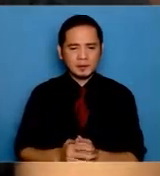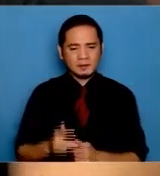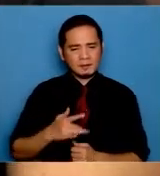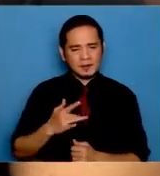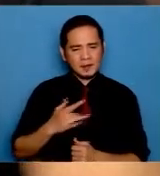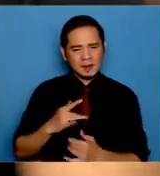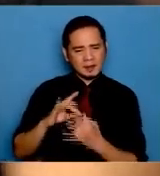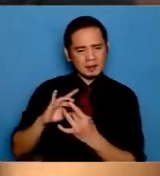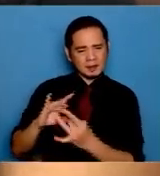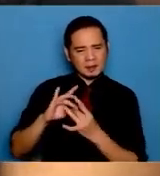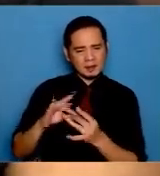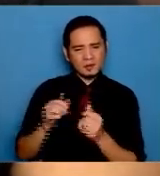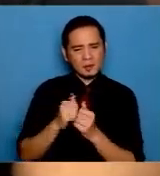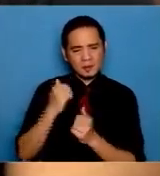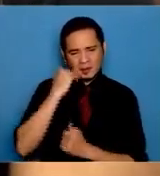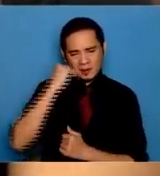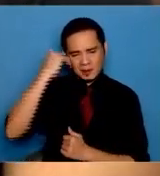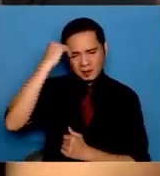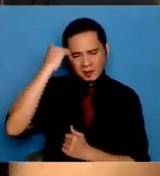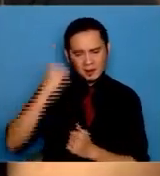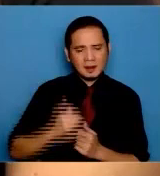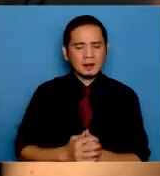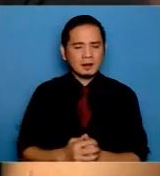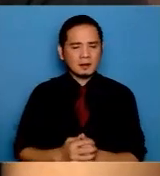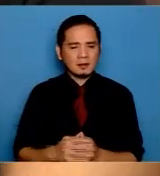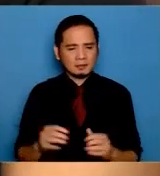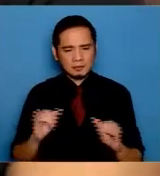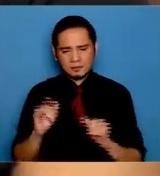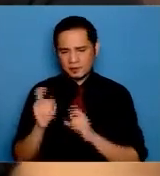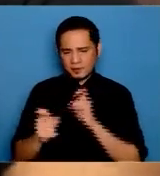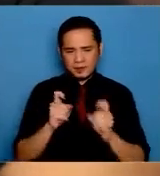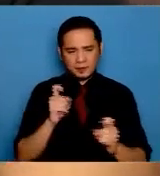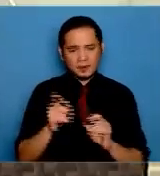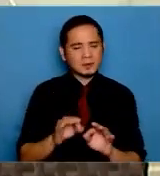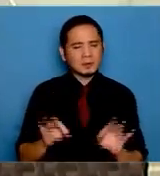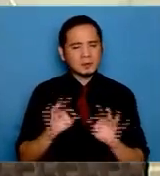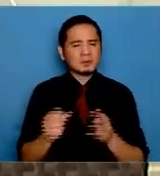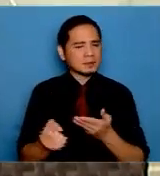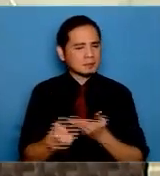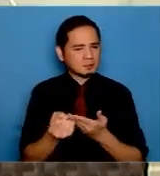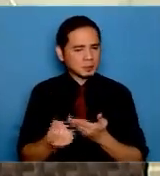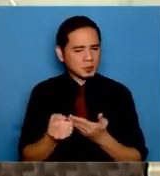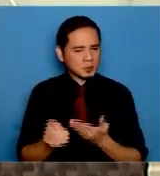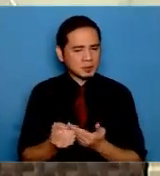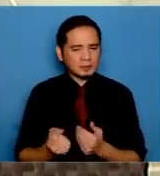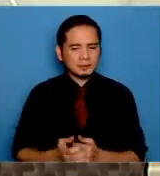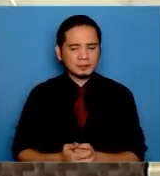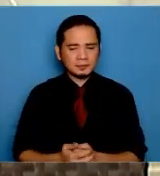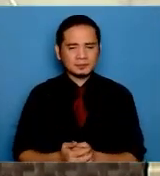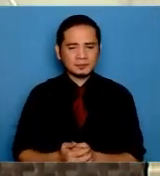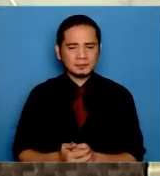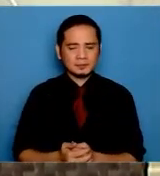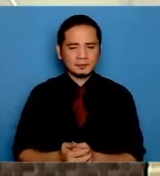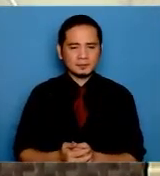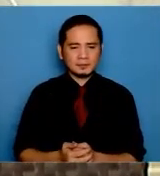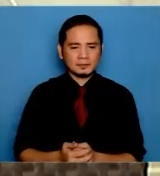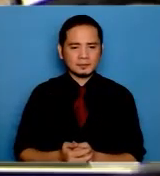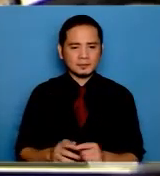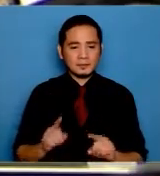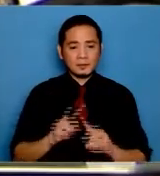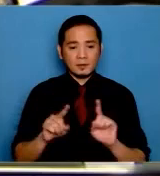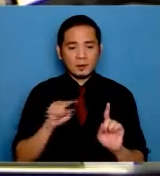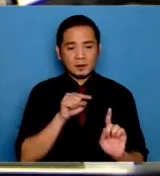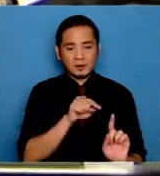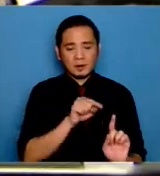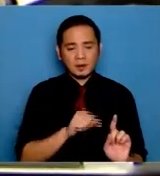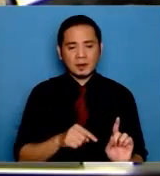ko, sa mga mamamasko na meron akong maibibigay sa kanila na simple gift. Pero para naman sa busy 35-year-old na si